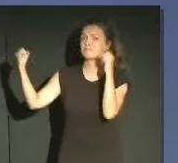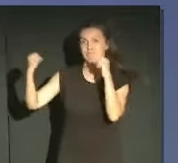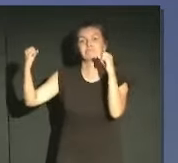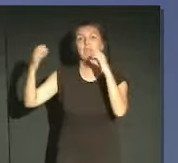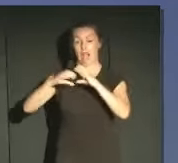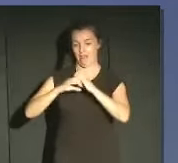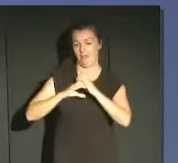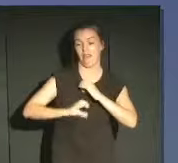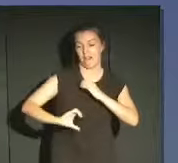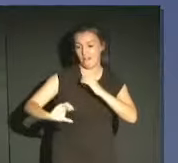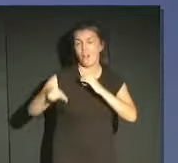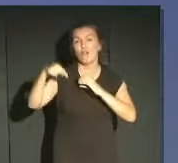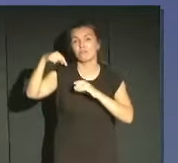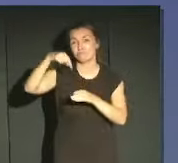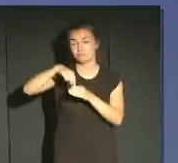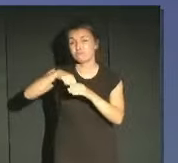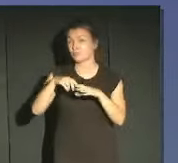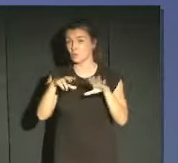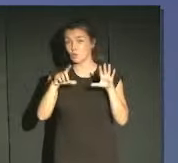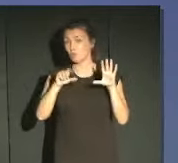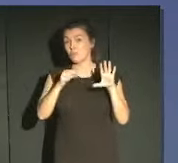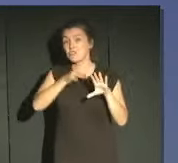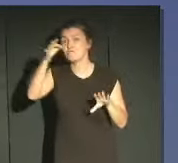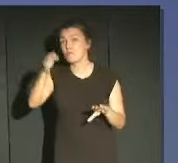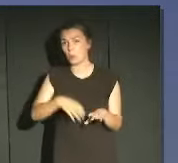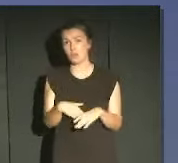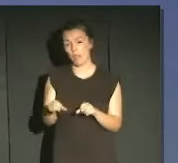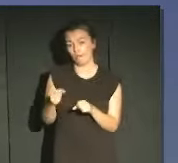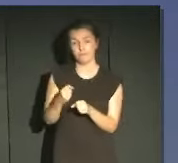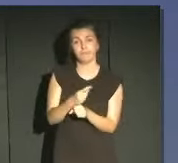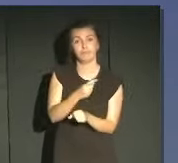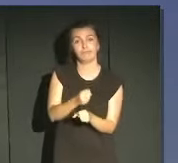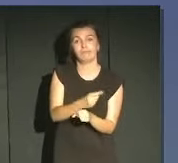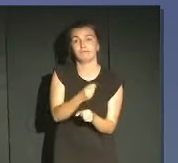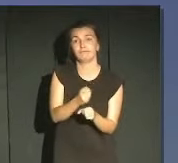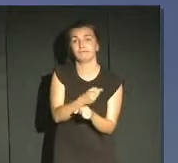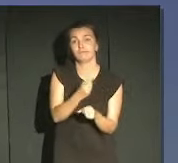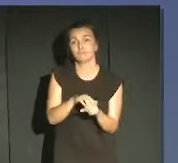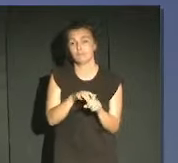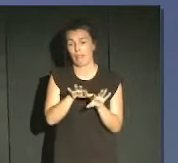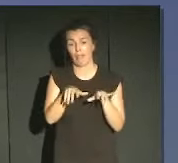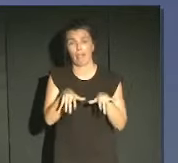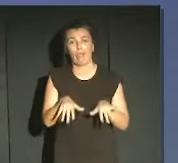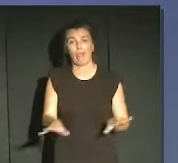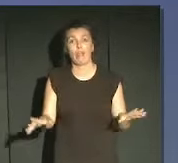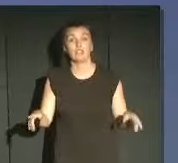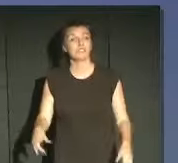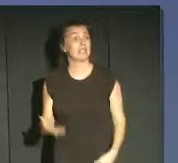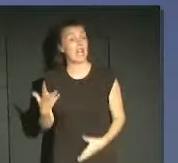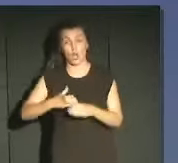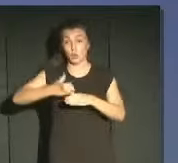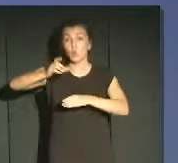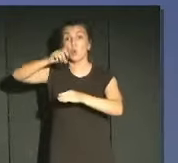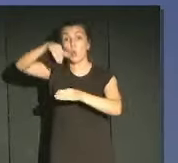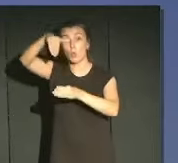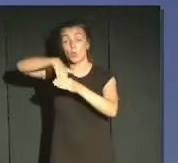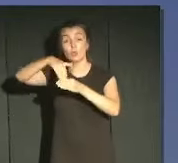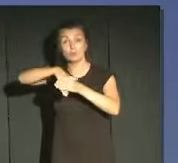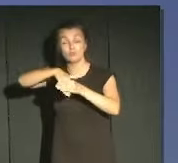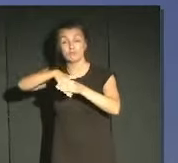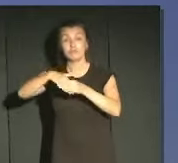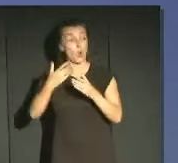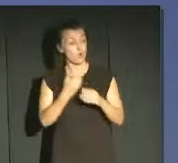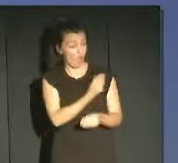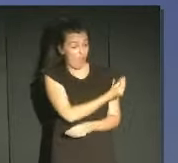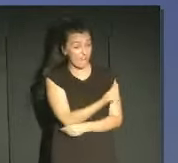canalisations où il y a maintenant 70 % de l'eau qui est gaspillée et perdue au point que les gens sont sous tour d'eau et que des enfants ratent jusqu'à